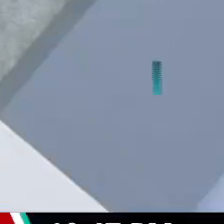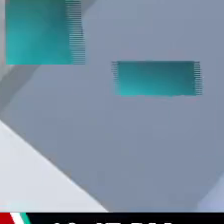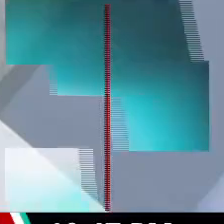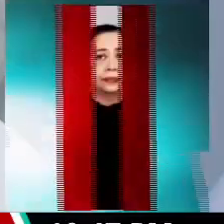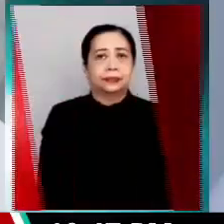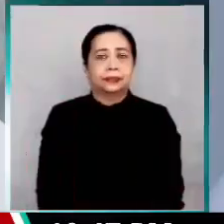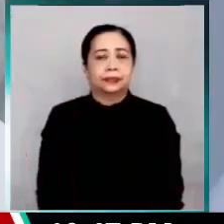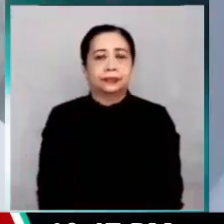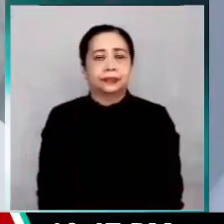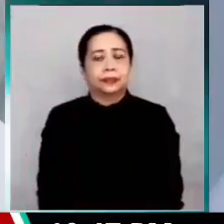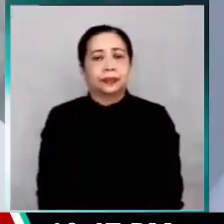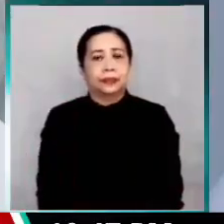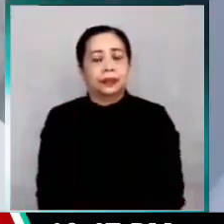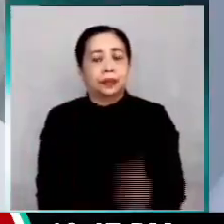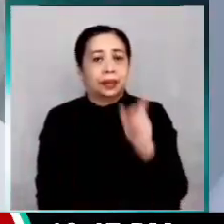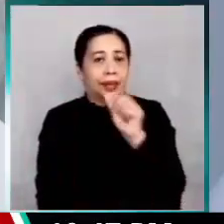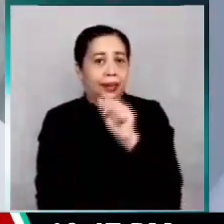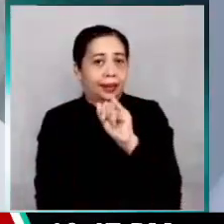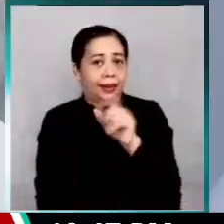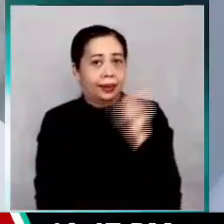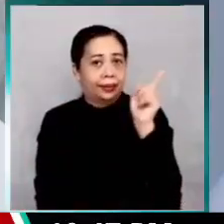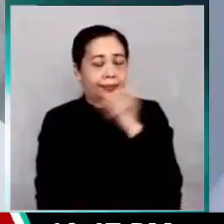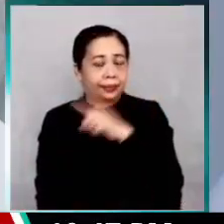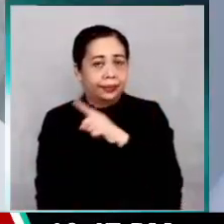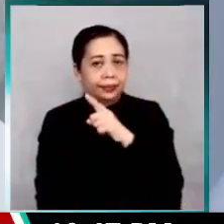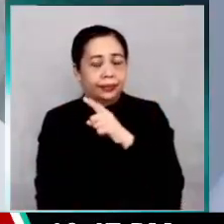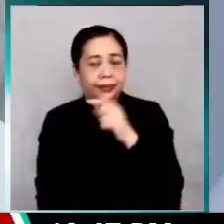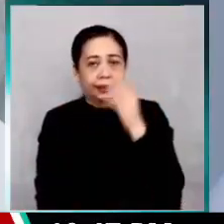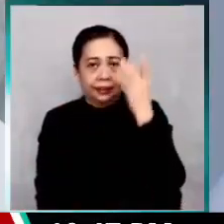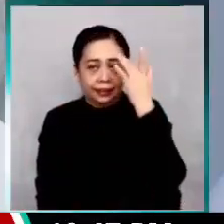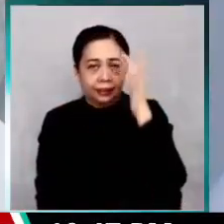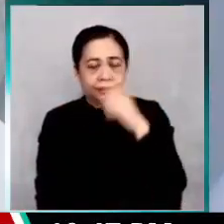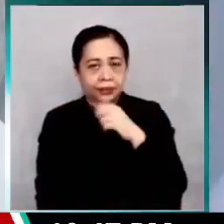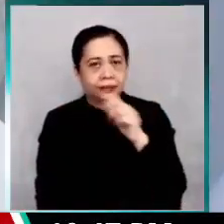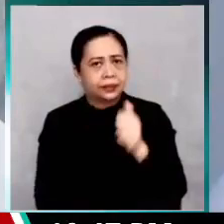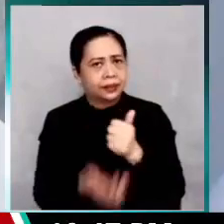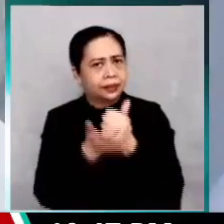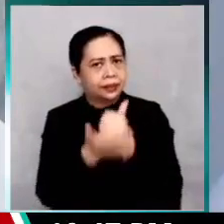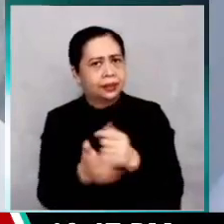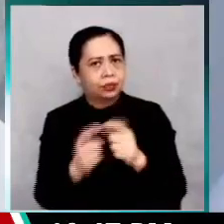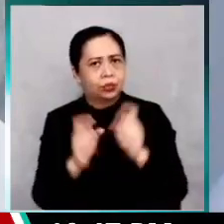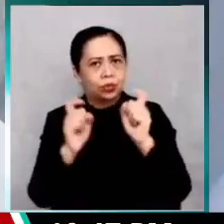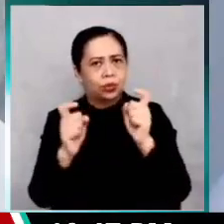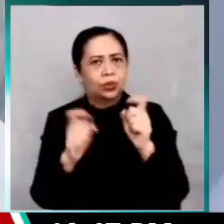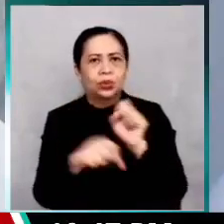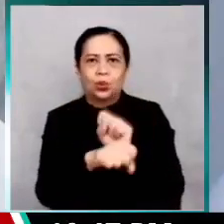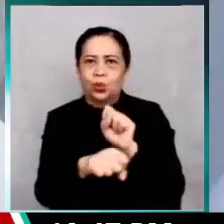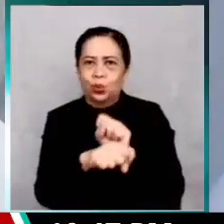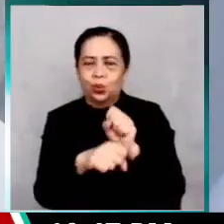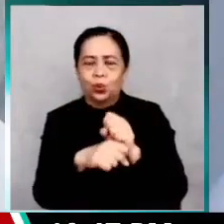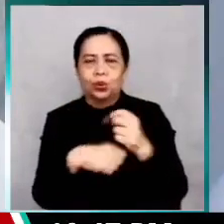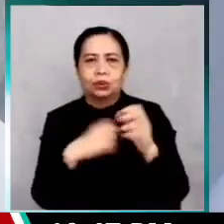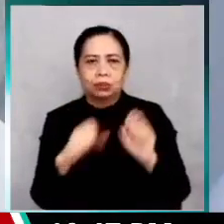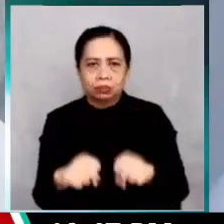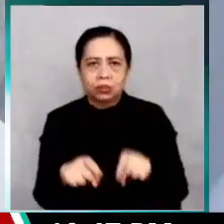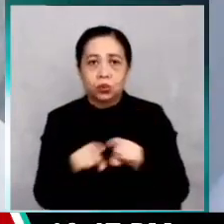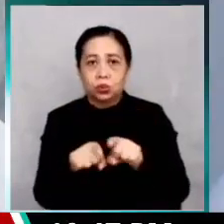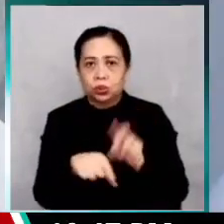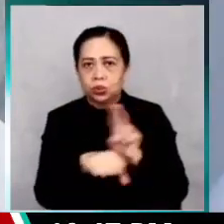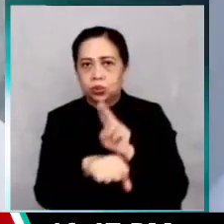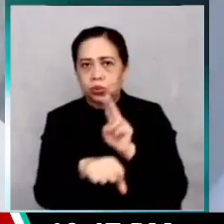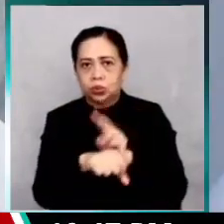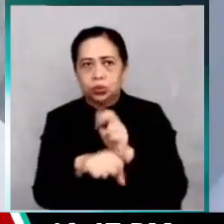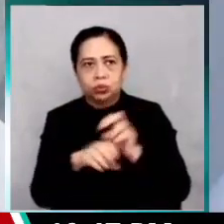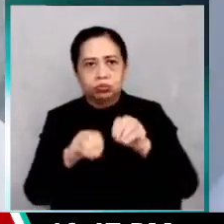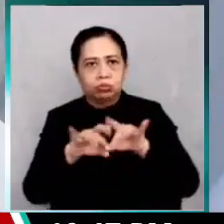Ang artificial intelligence o AI na pwedeng makatulong para mapadali ang trabaho, maaari ring magamit sa pagpapakalat ng